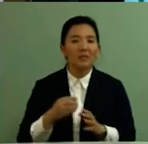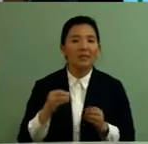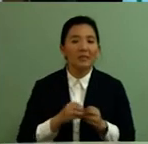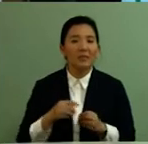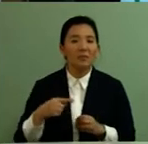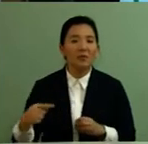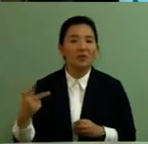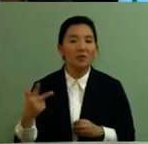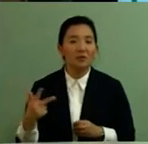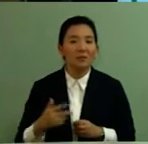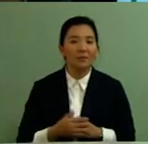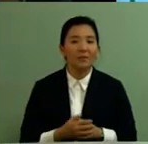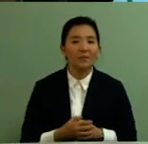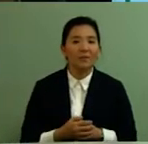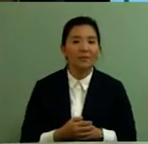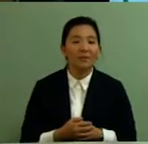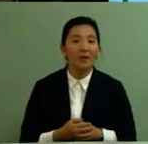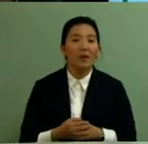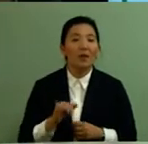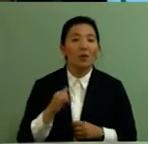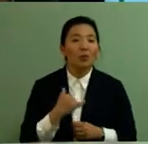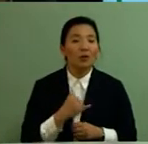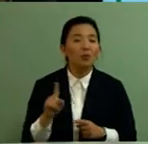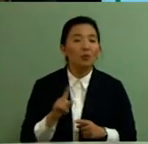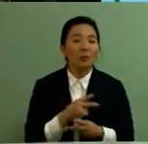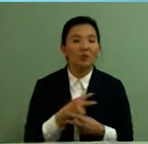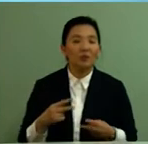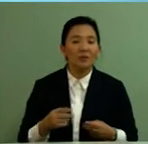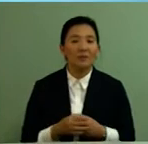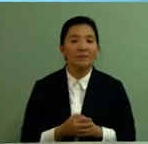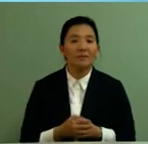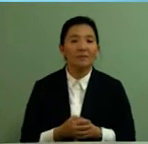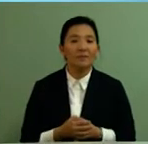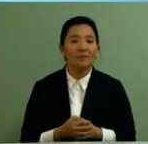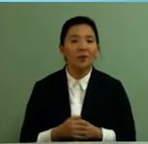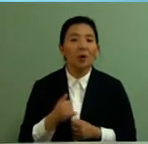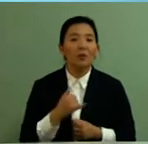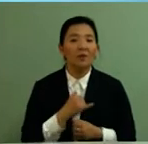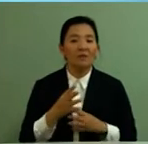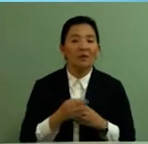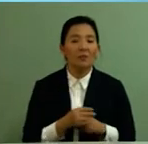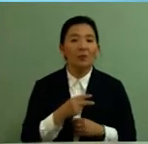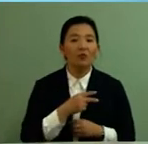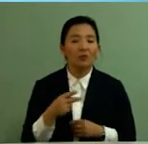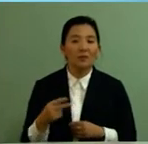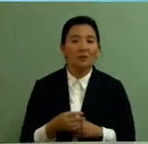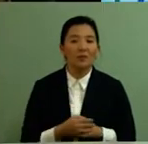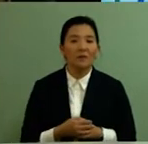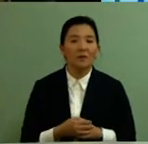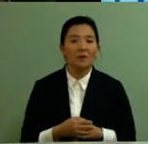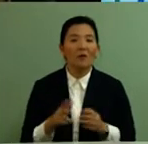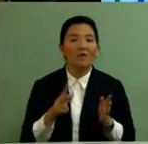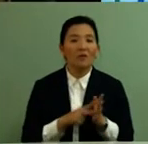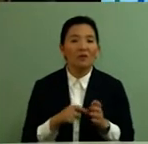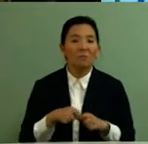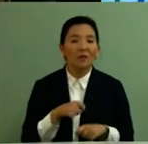10 минус 3. И тогда у нас что получается? У нас с вами получается